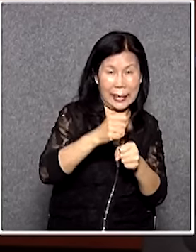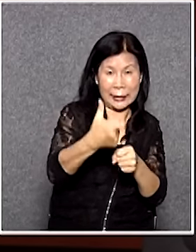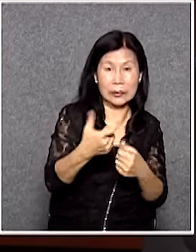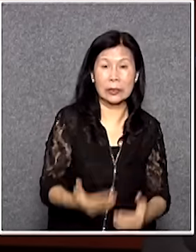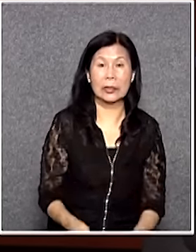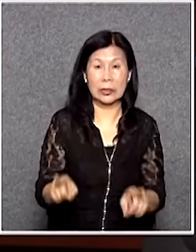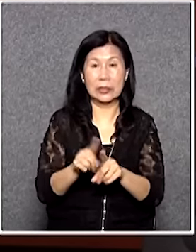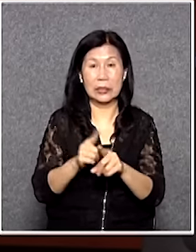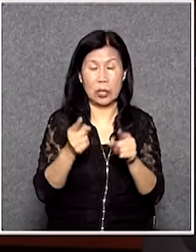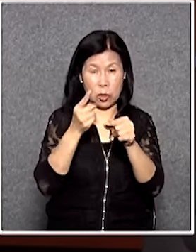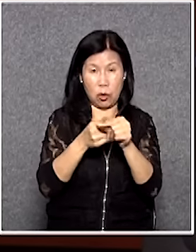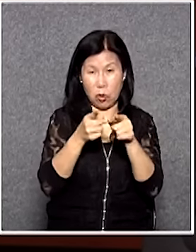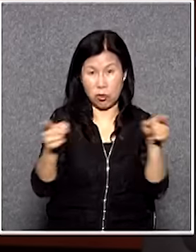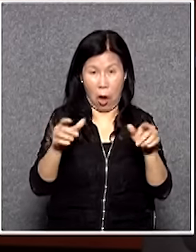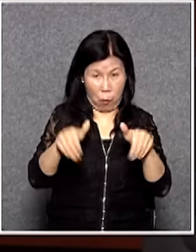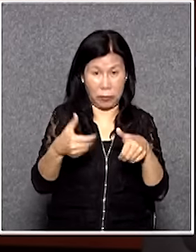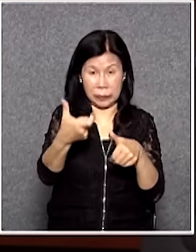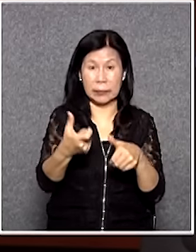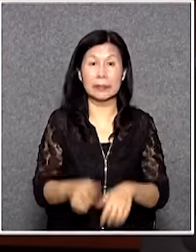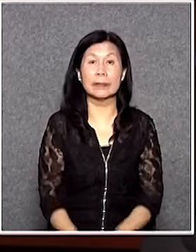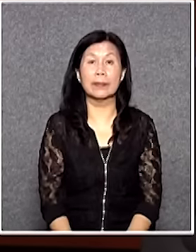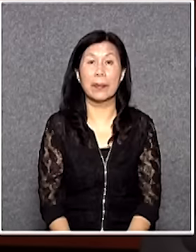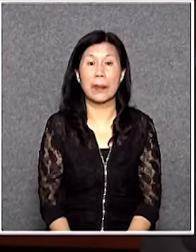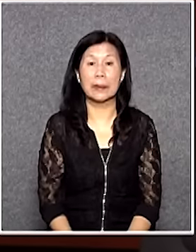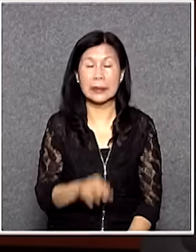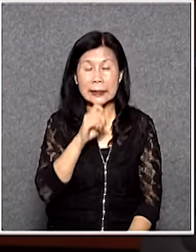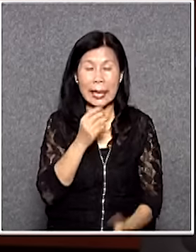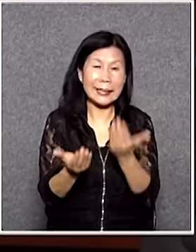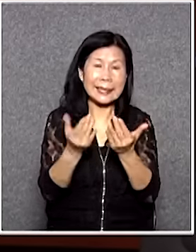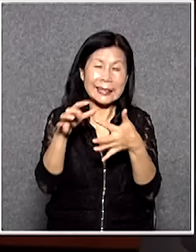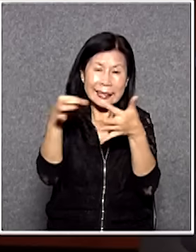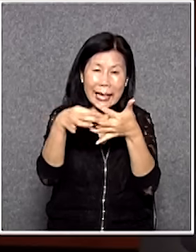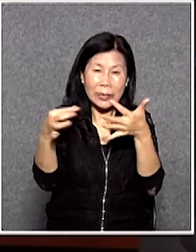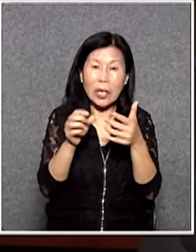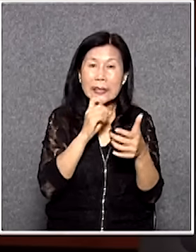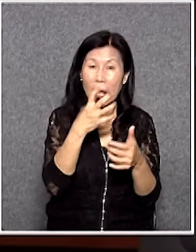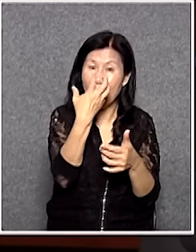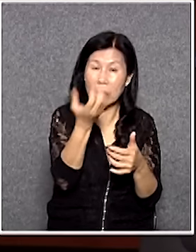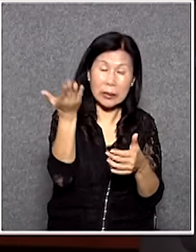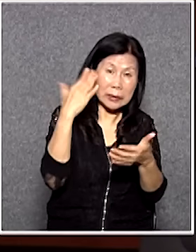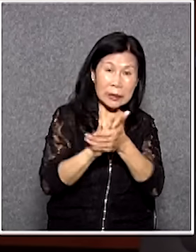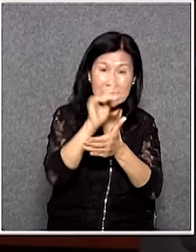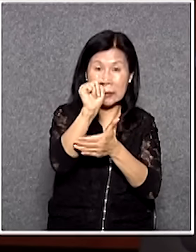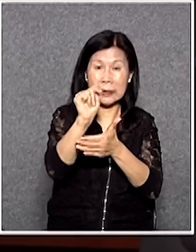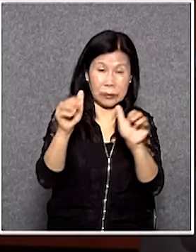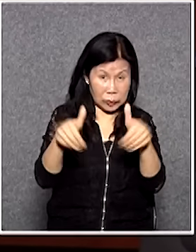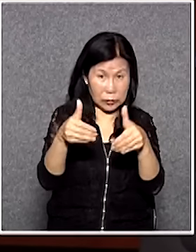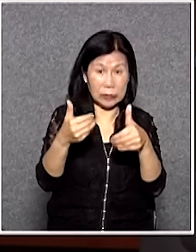眼呢個中長期收益啊嘛。咁當然亦都時有虧損嘅，但係過去10年嘅回報率咧，